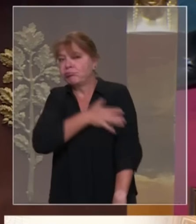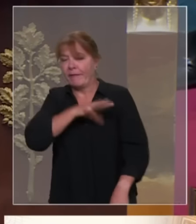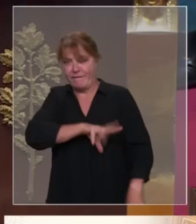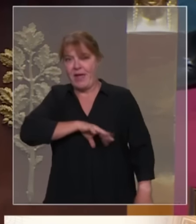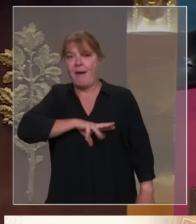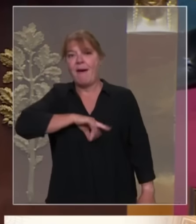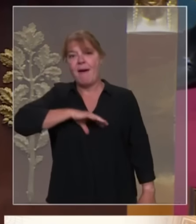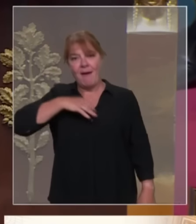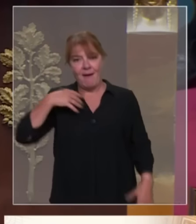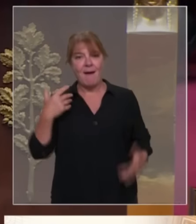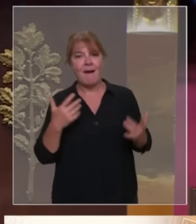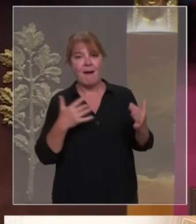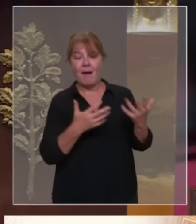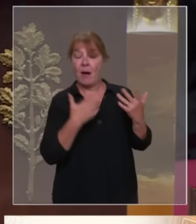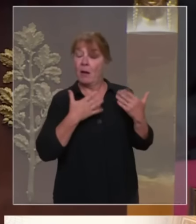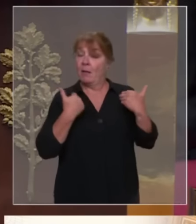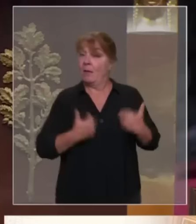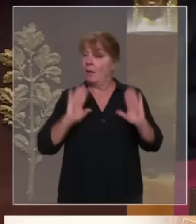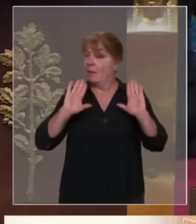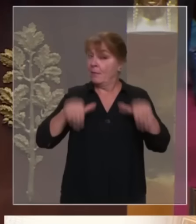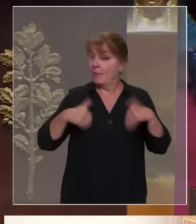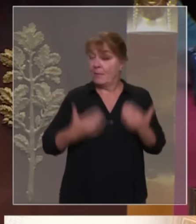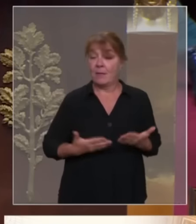Et l'une des priorités...